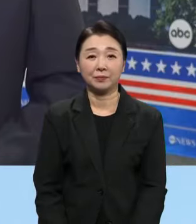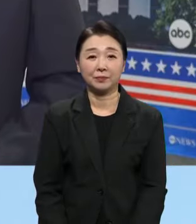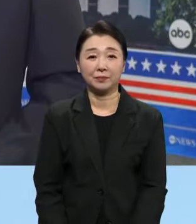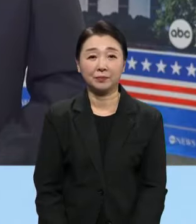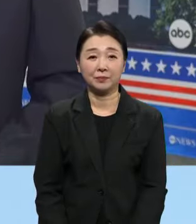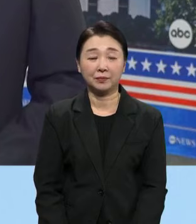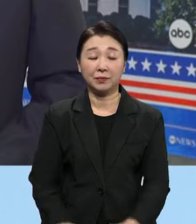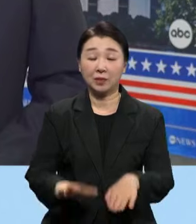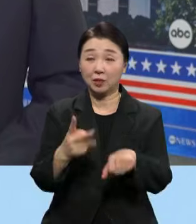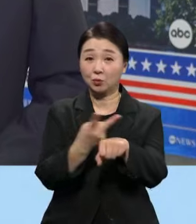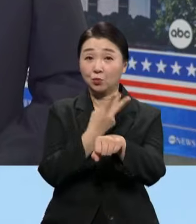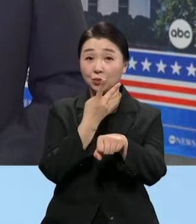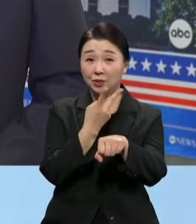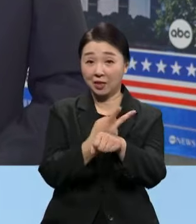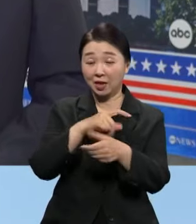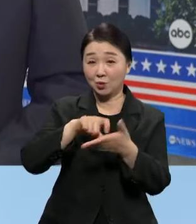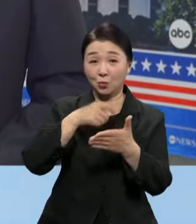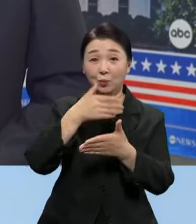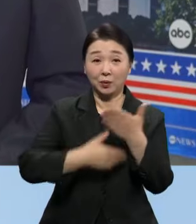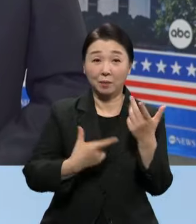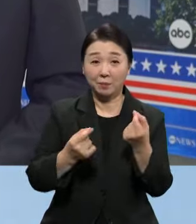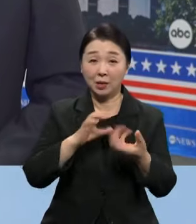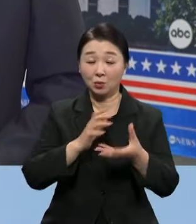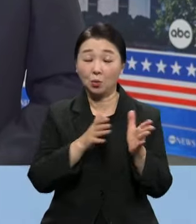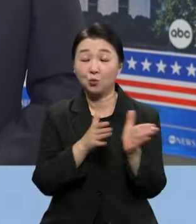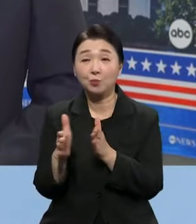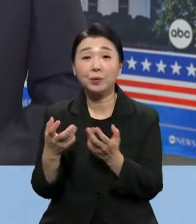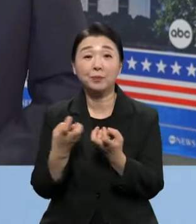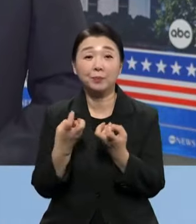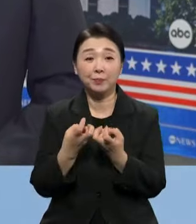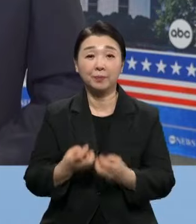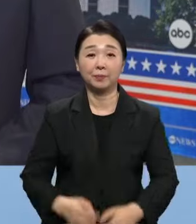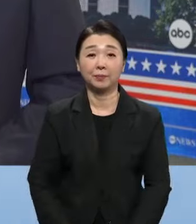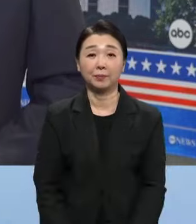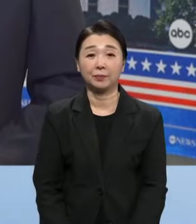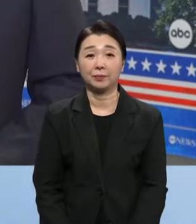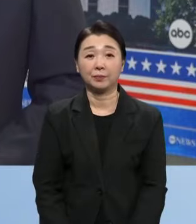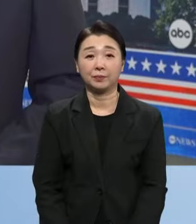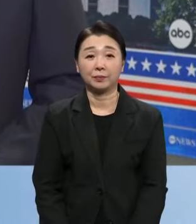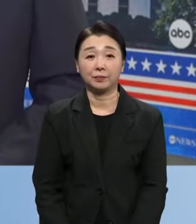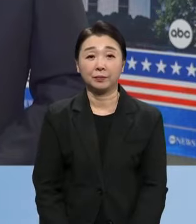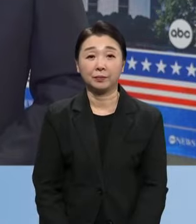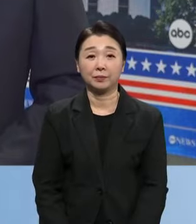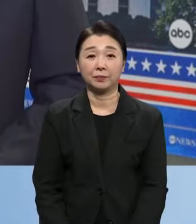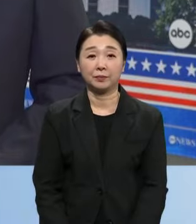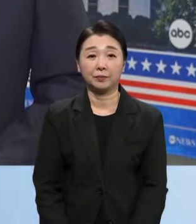정강현 특파원, 이제 2시간 정도 남았죠. 토론 준비는 어떻게 이루어지고 있습니까?